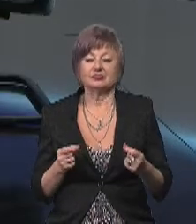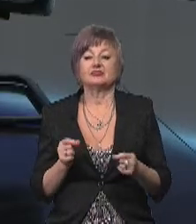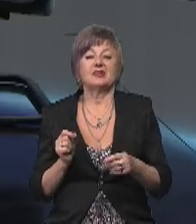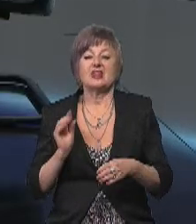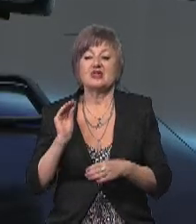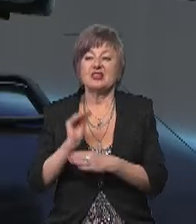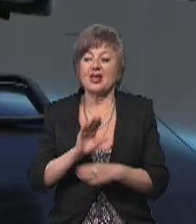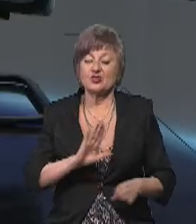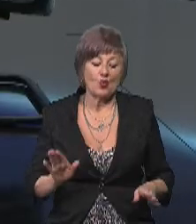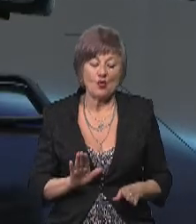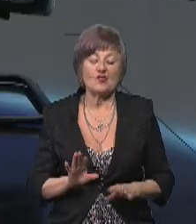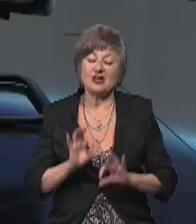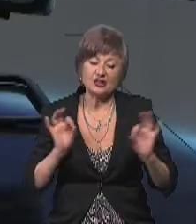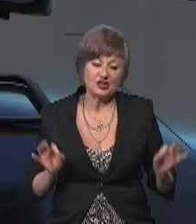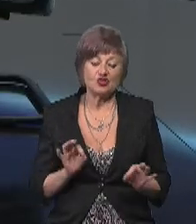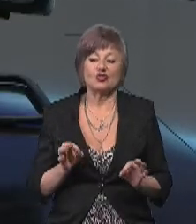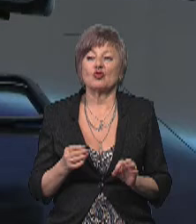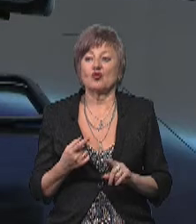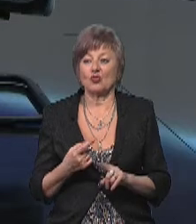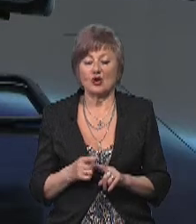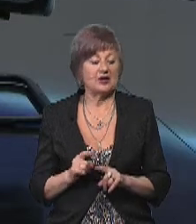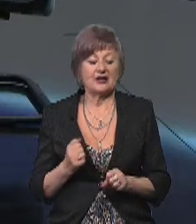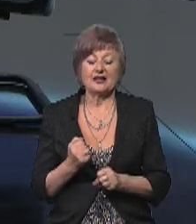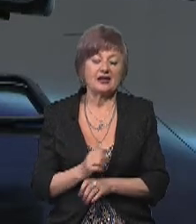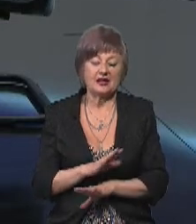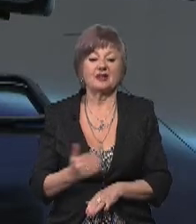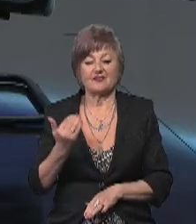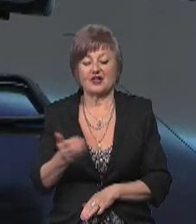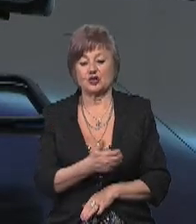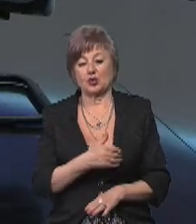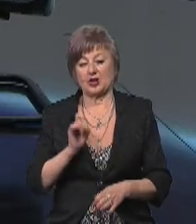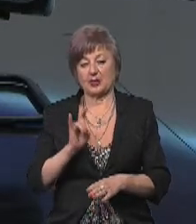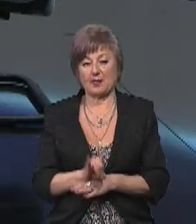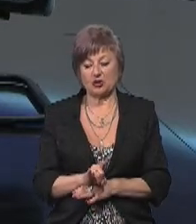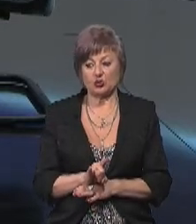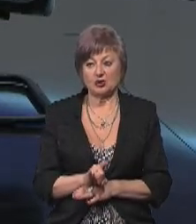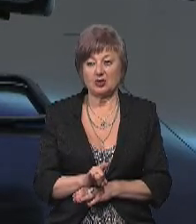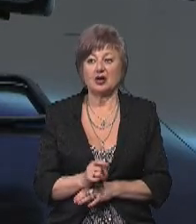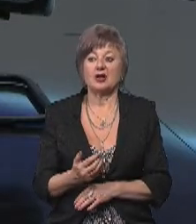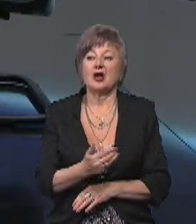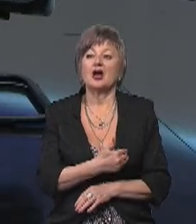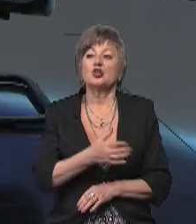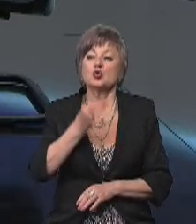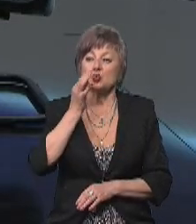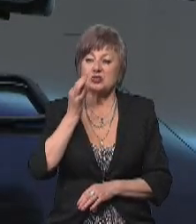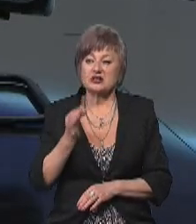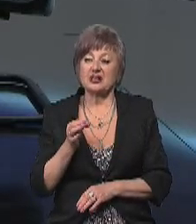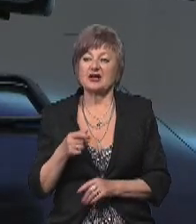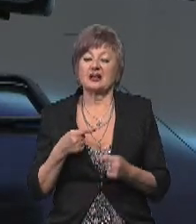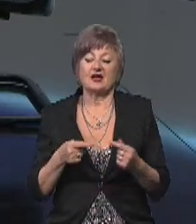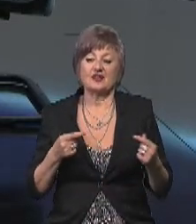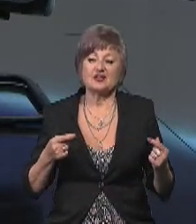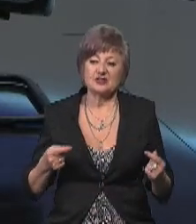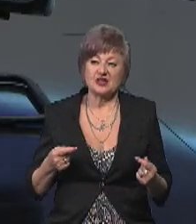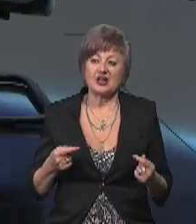не меняет купюру, то это однозначно, это люди, которые хотят вас обмануть. Я хочу сказать, что всякие